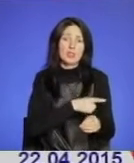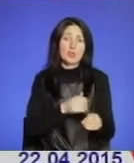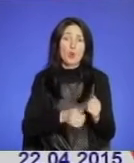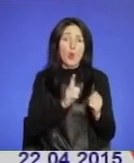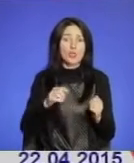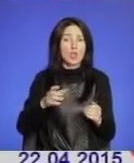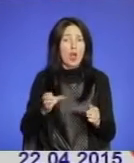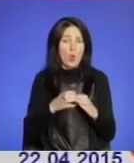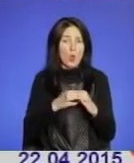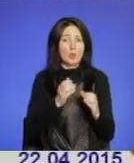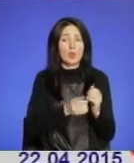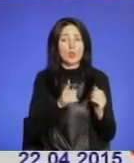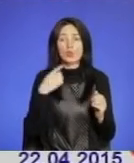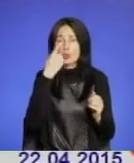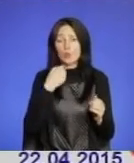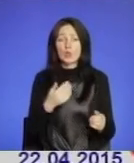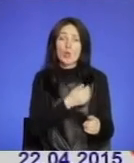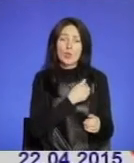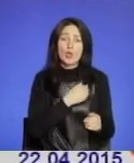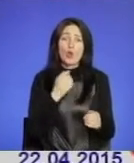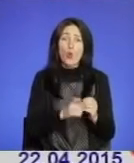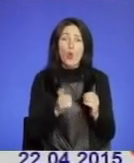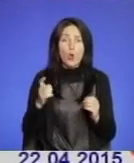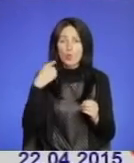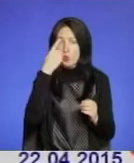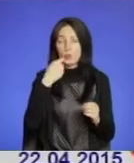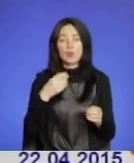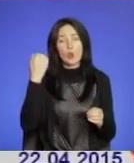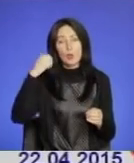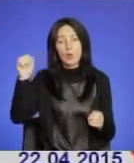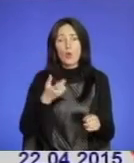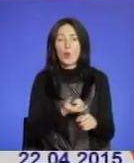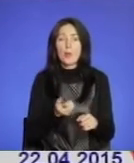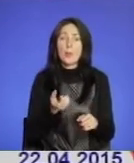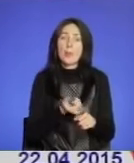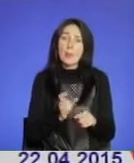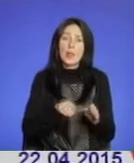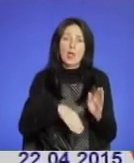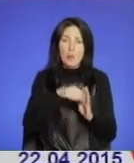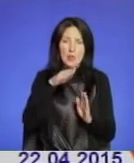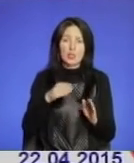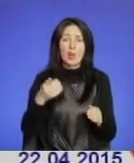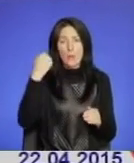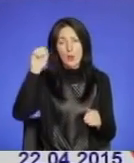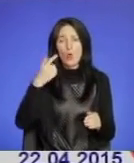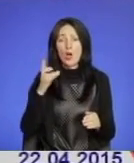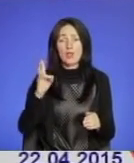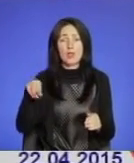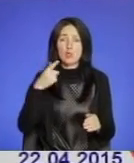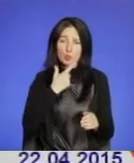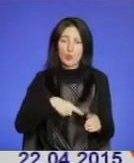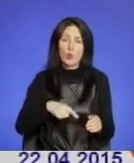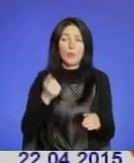кожному особистої перемоги, тому що найвища і найсильніша перемога – це перемога над самою себе. Перемогти свої слабкості і свої